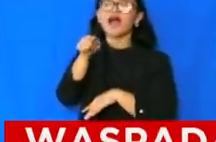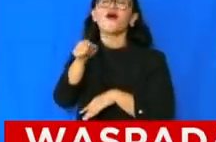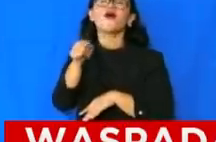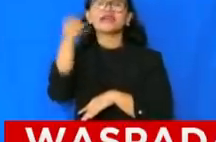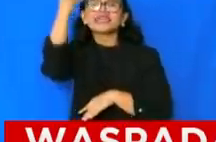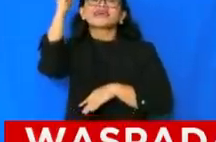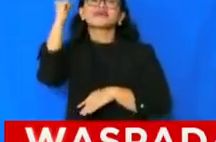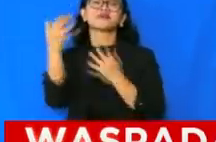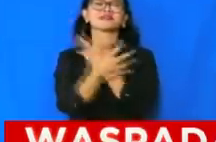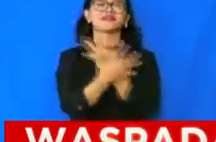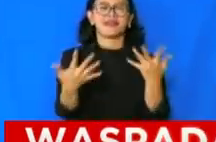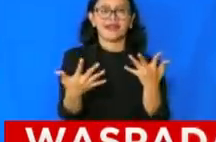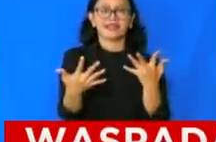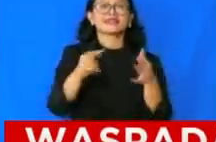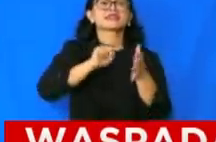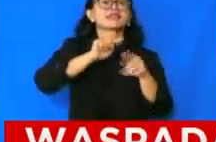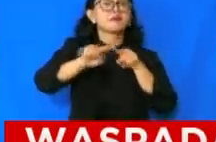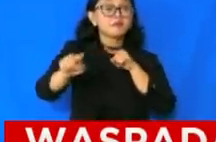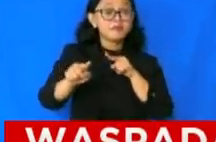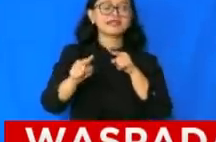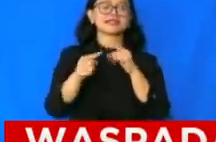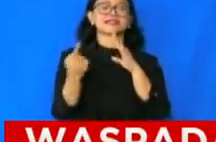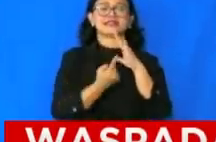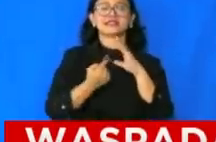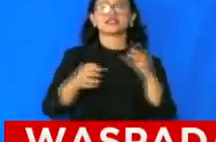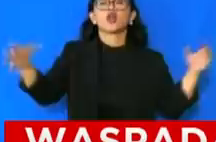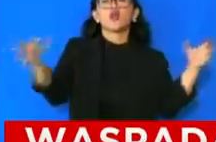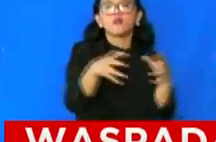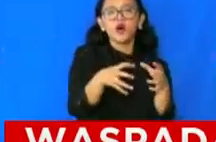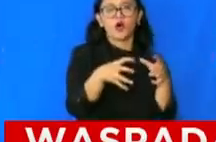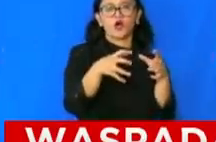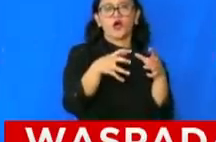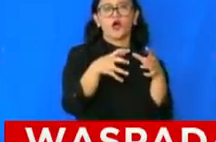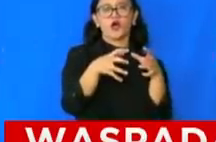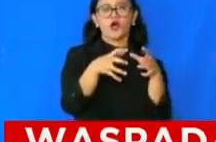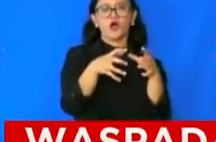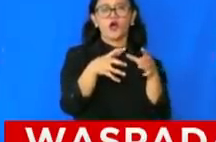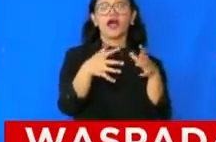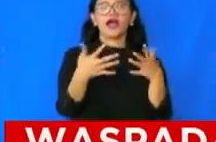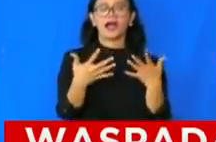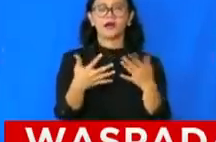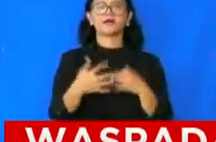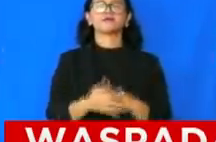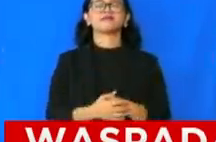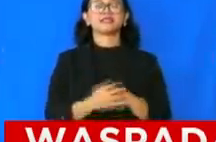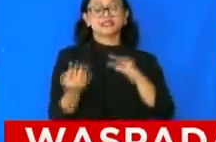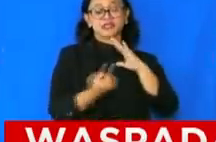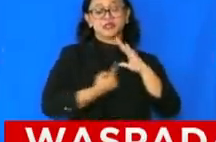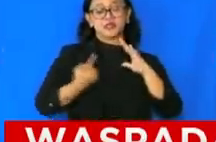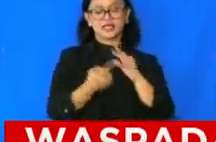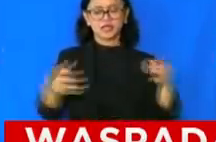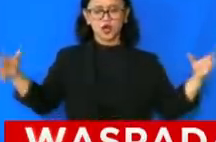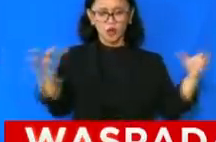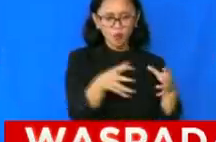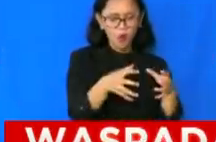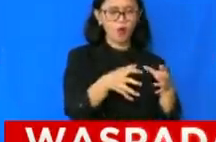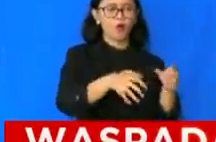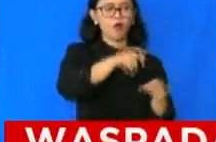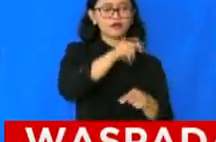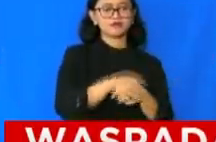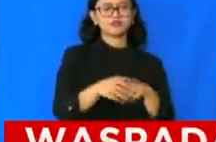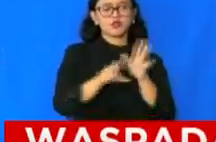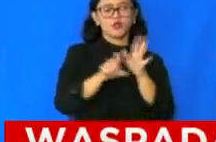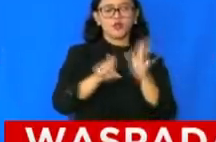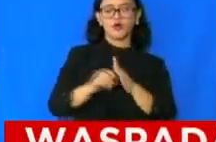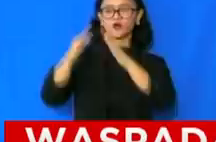tapi ini akan menjadi kelompok isolasi diri itu bias bisa saja tidak harus kelompok ya satu orang di